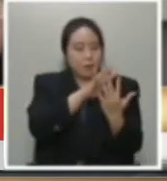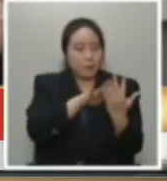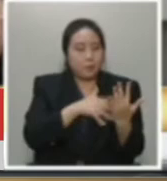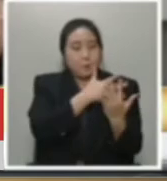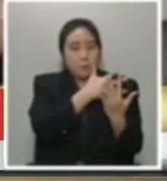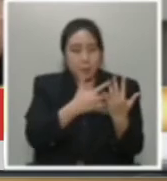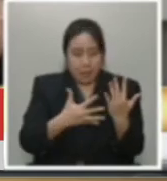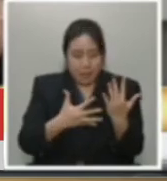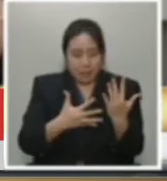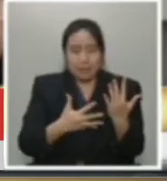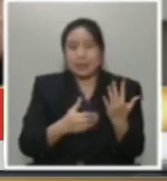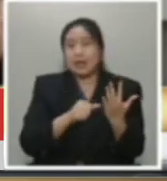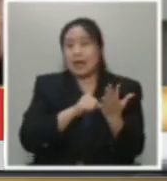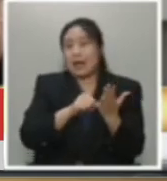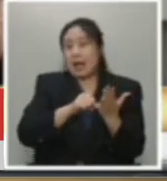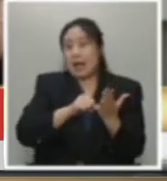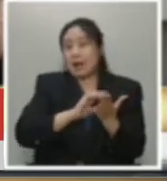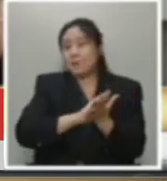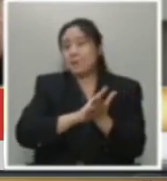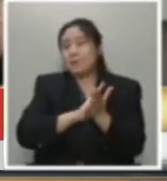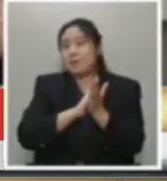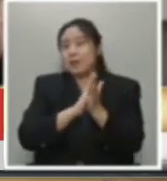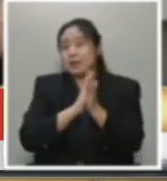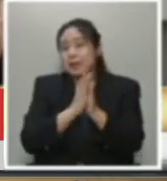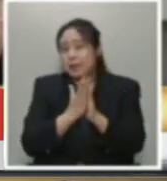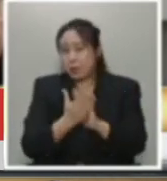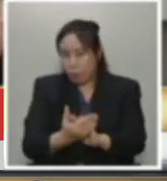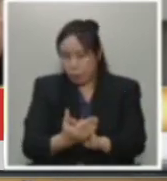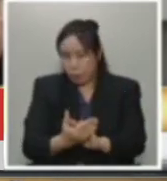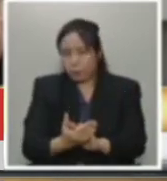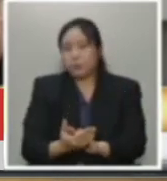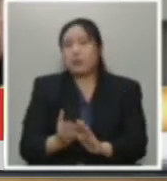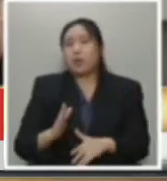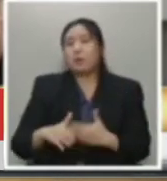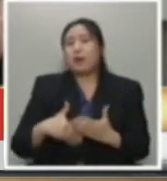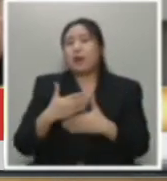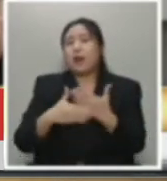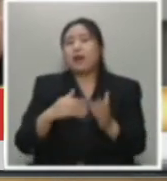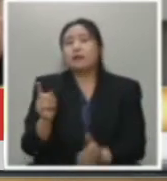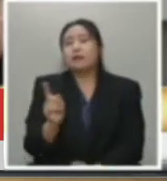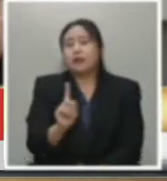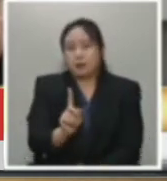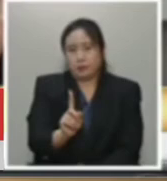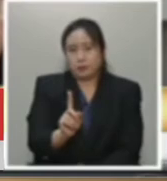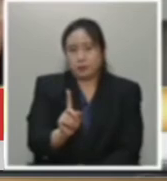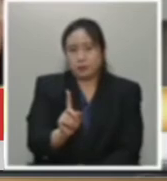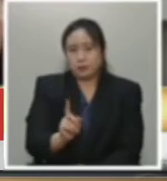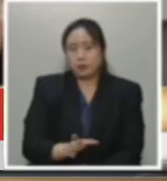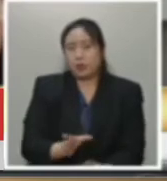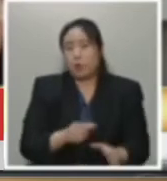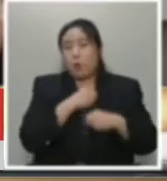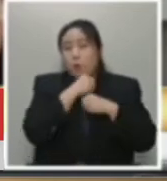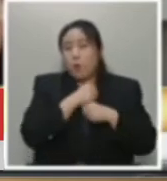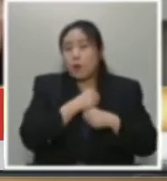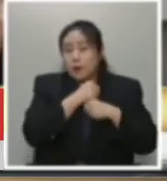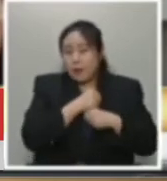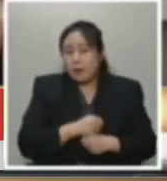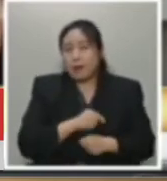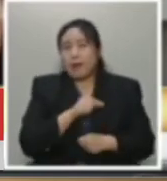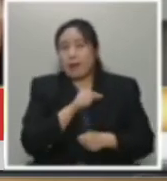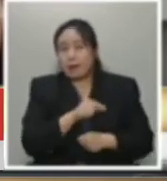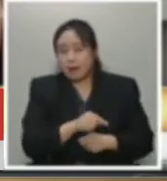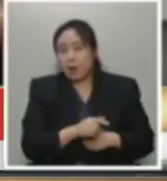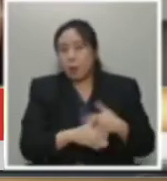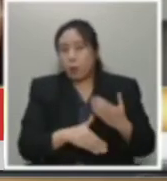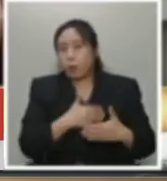ประเทศนั้นท่านจะปฏิรูปพัฒนาไปในทิศทางใดผู้สูงอายุ